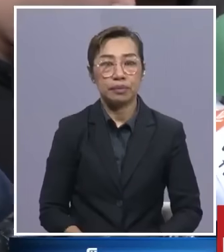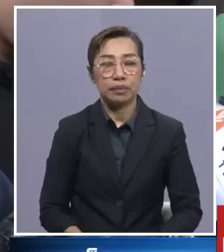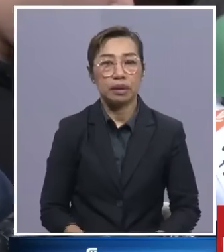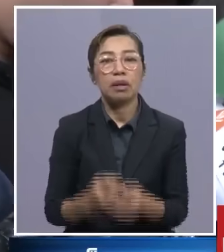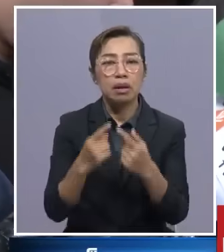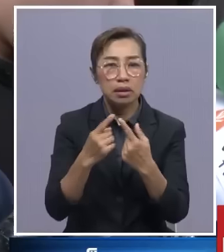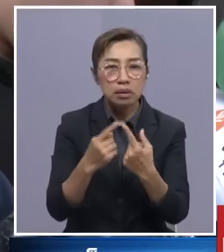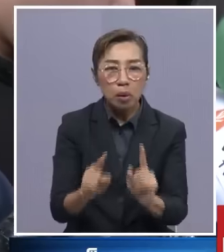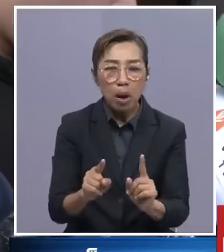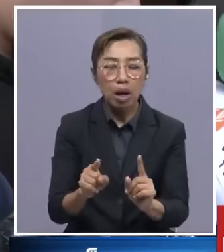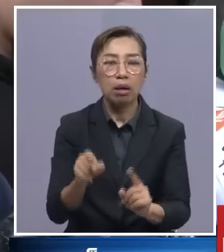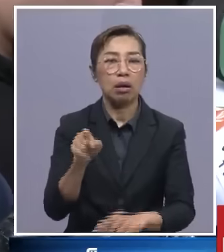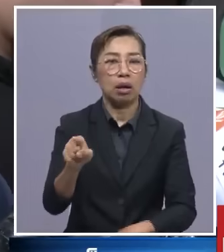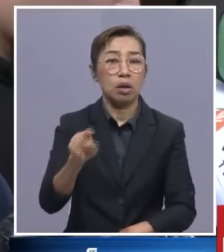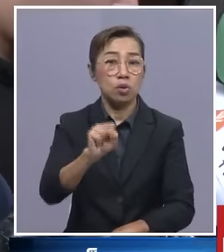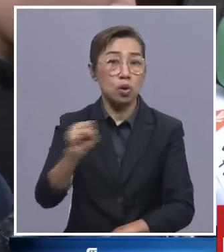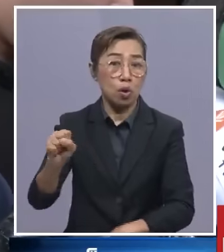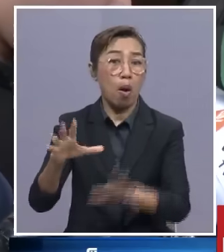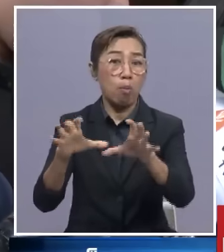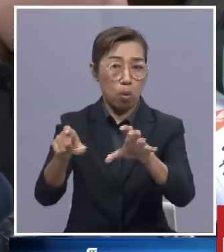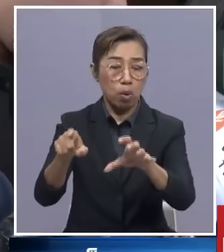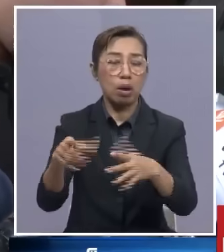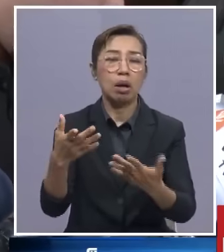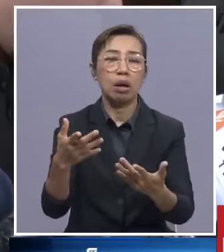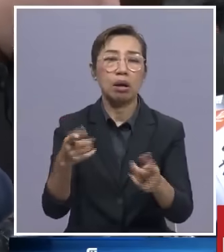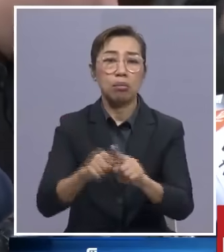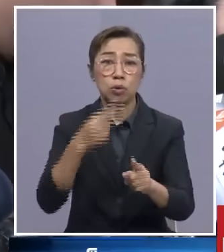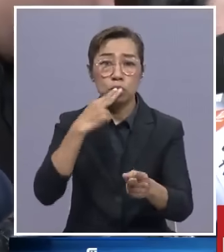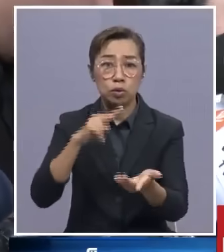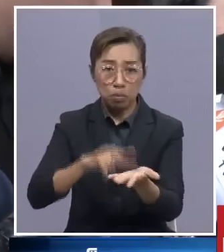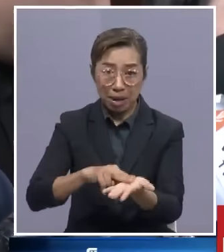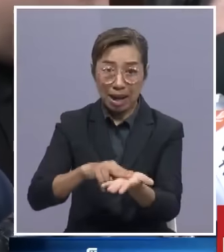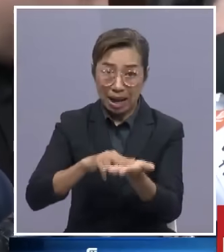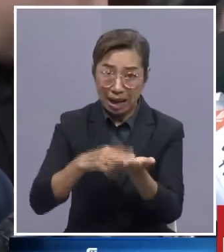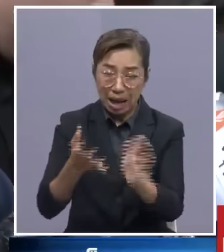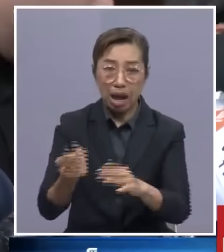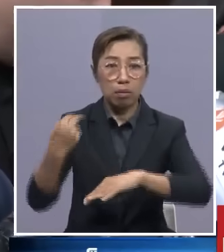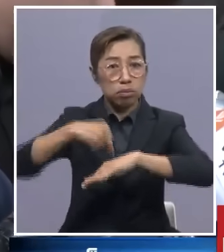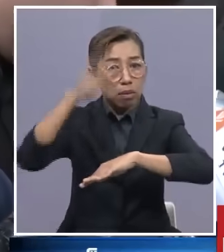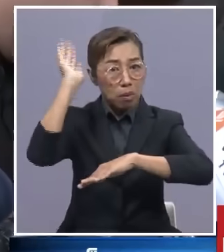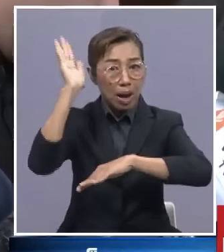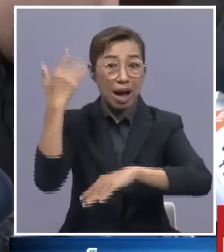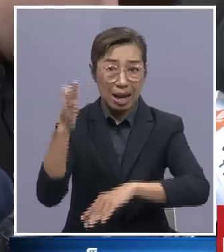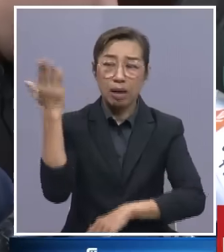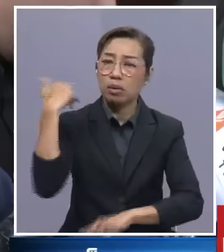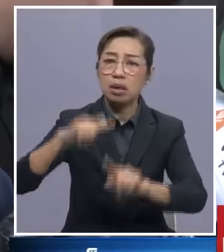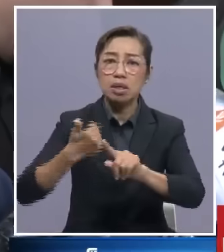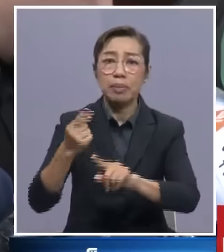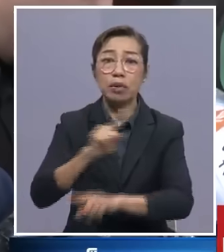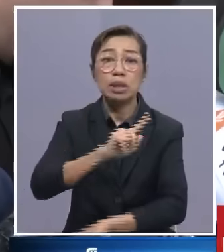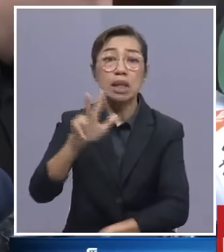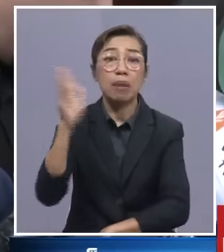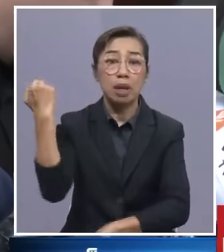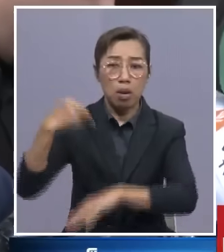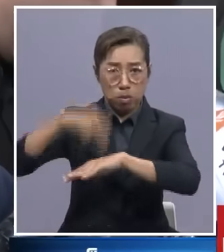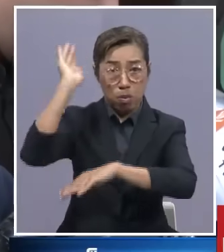แต่หลังจากที่คุณยัมพวาเนี่ยได้แถลงต่อสาธารณะเมื่อวันที่ 3นะครับคณะ